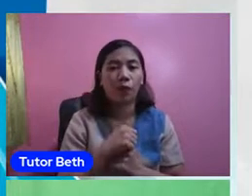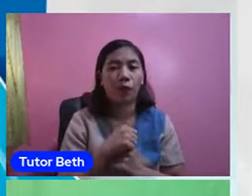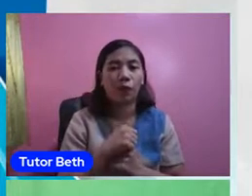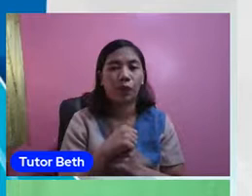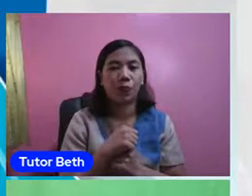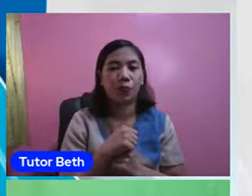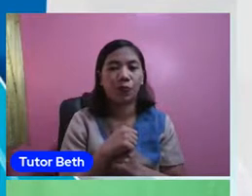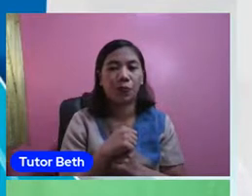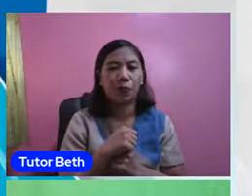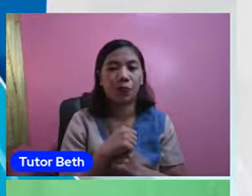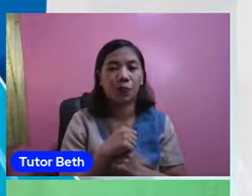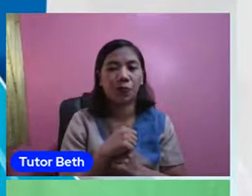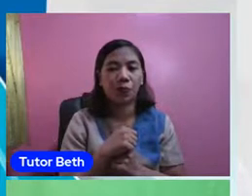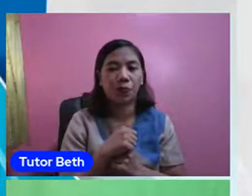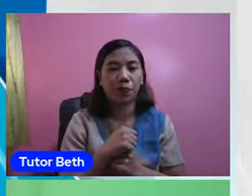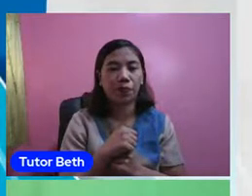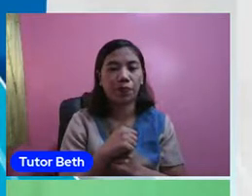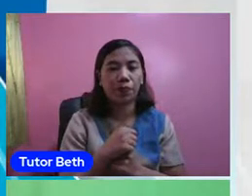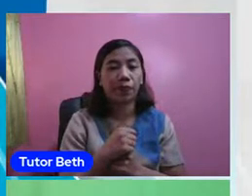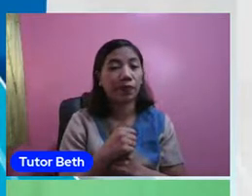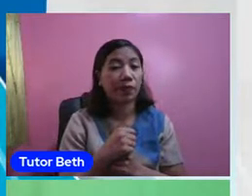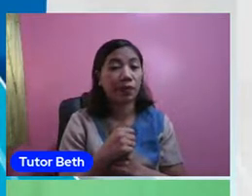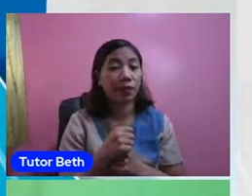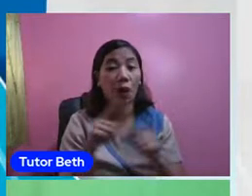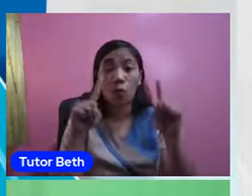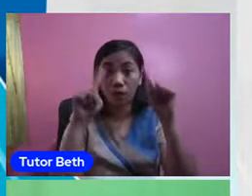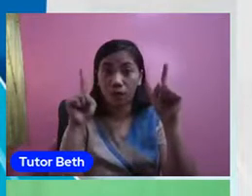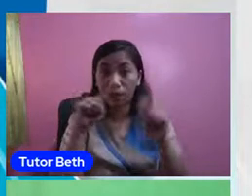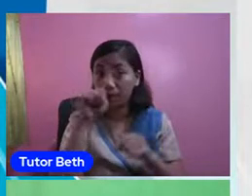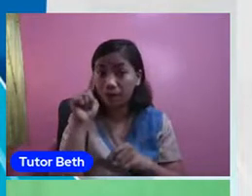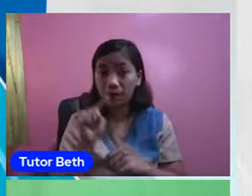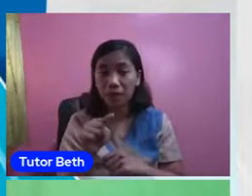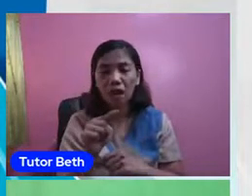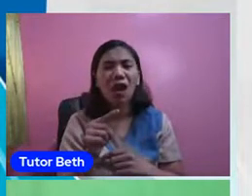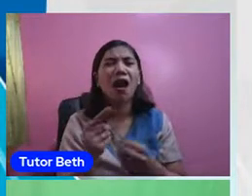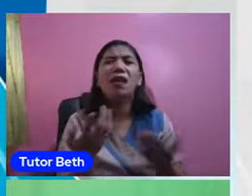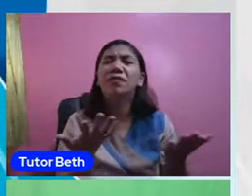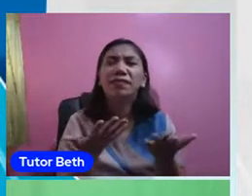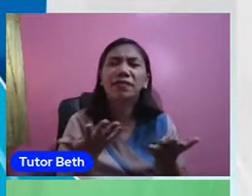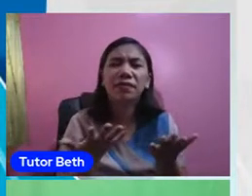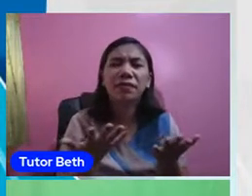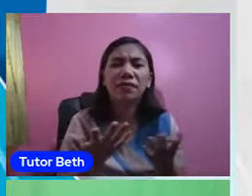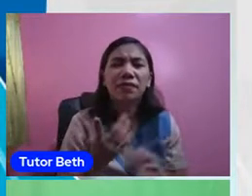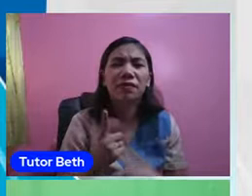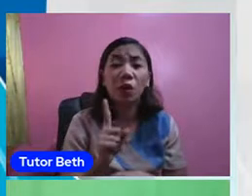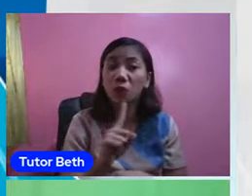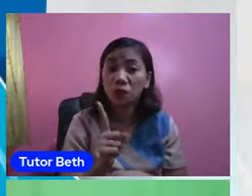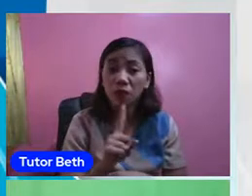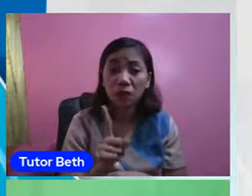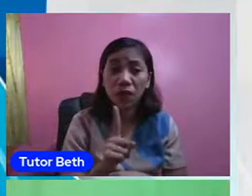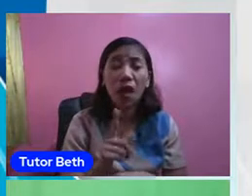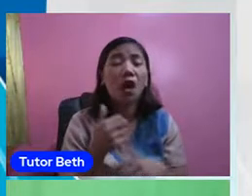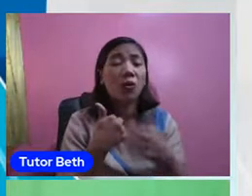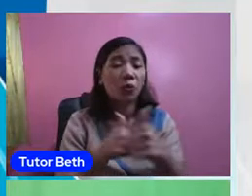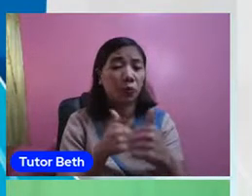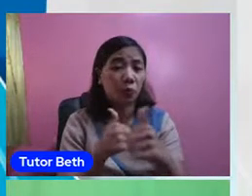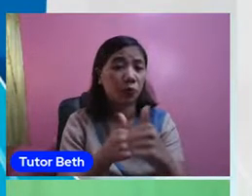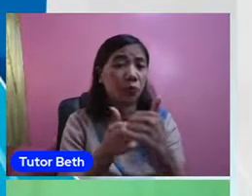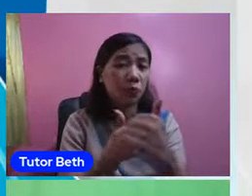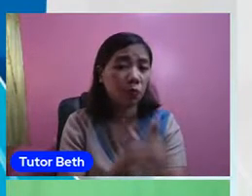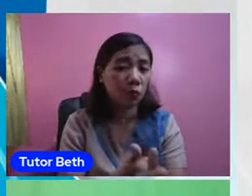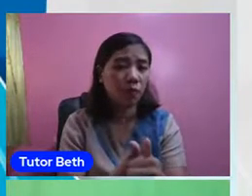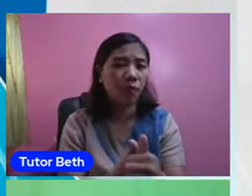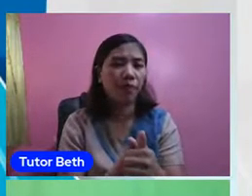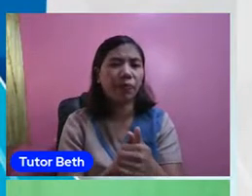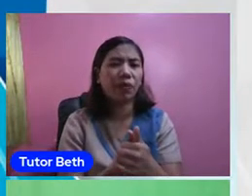Yan. Sabi sa number four. Alin sa mga sumusunod ang maaari mong gawin